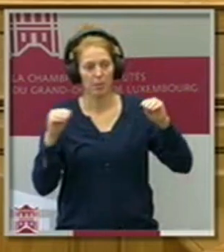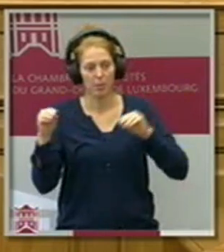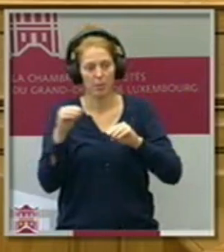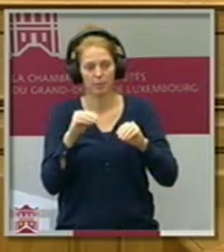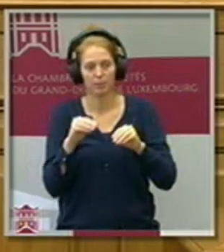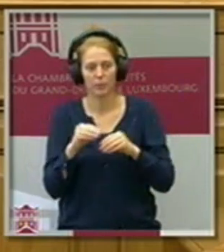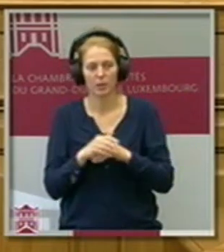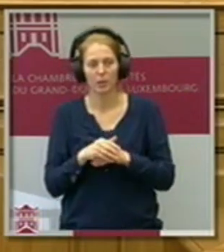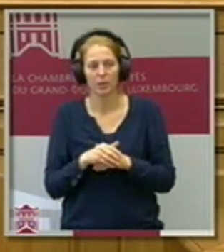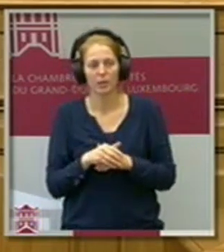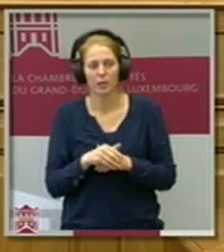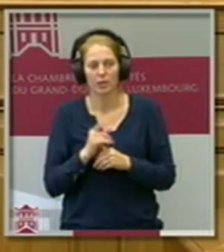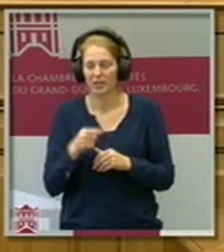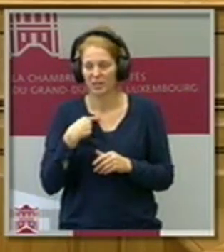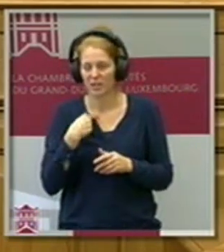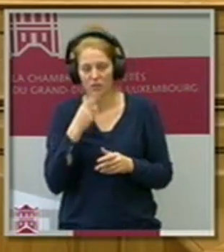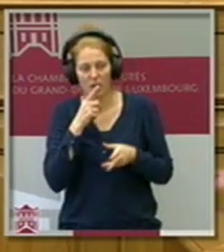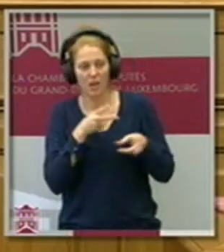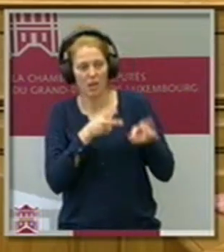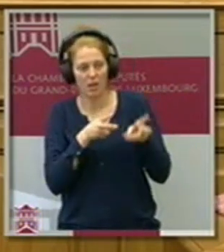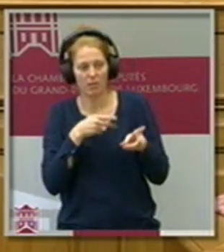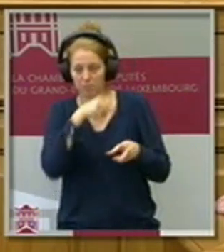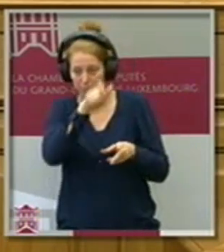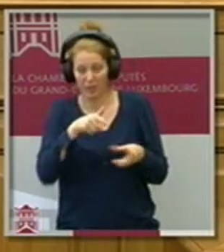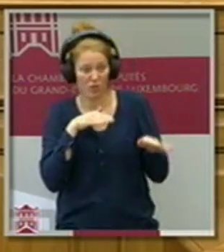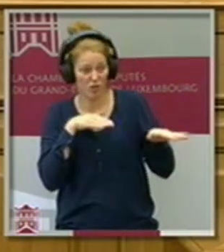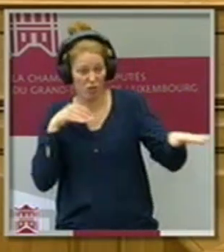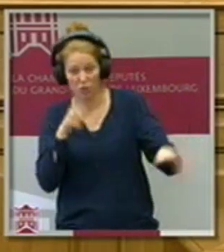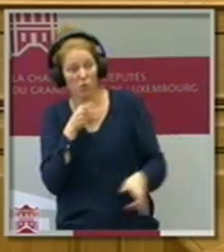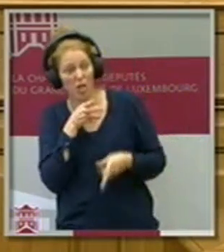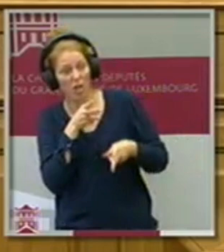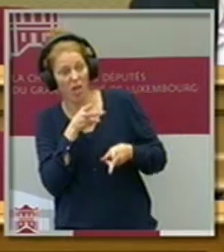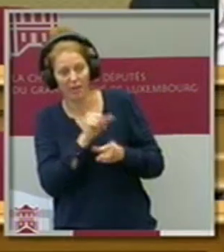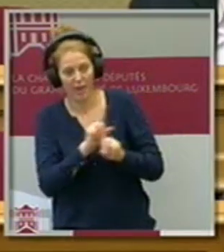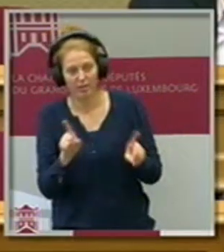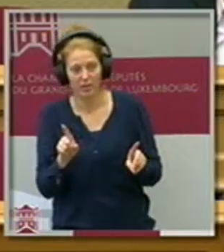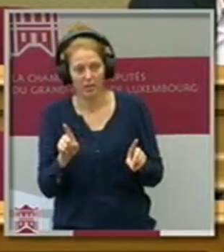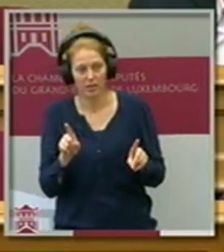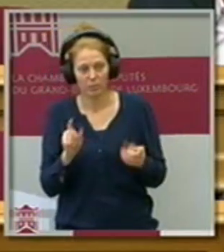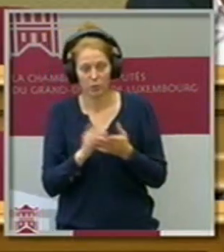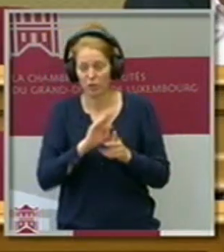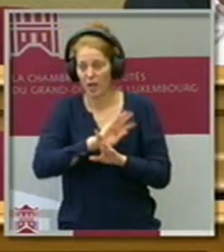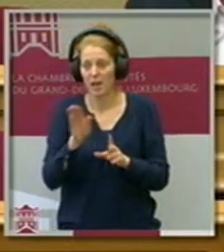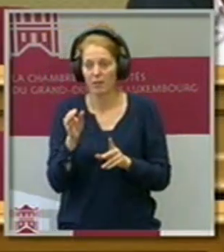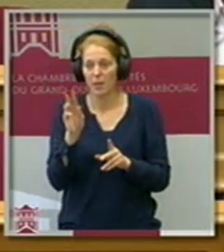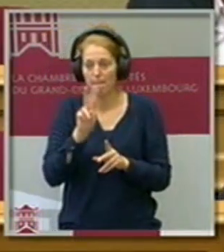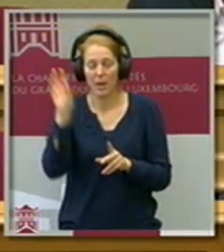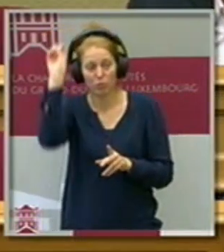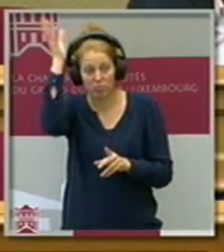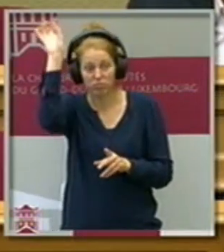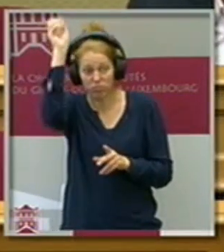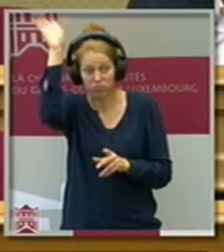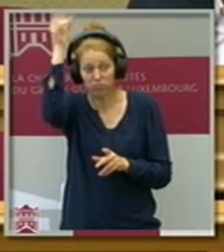Oh ja, bitte, das ist nicht für die Gag mit den Leuten, die am Stau stehen. Also, ich meine, ne? Das hat nicht jeder in einem blauen Auto.